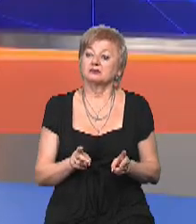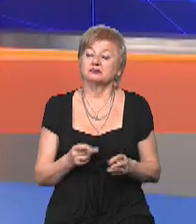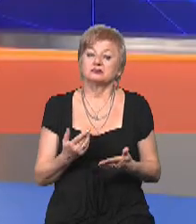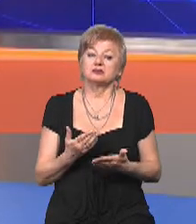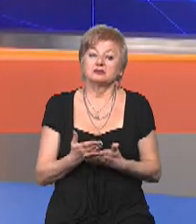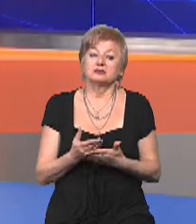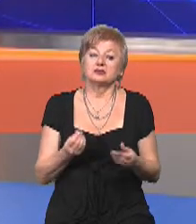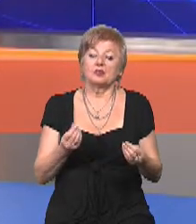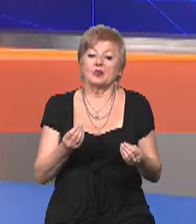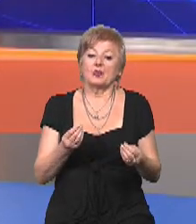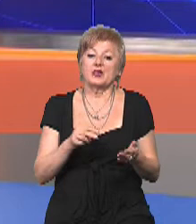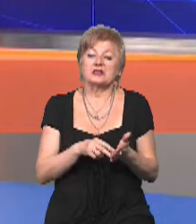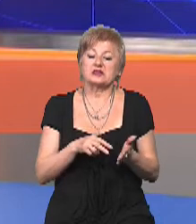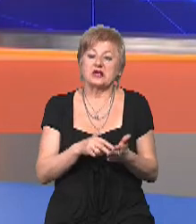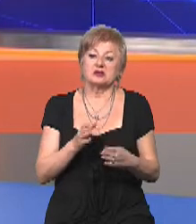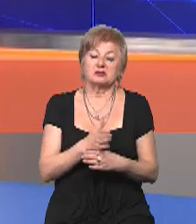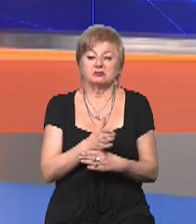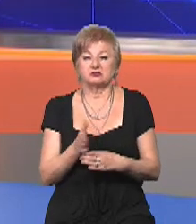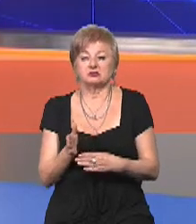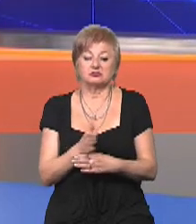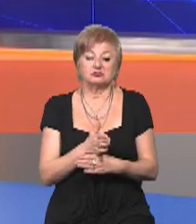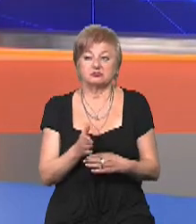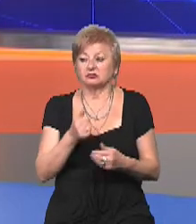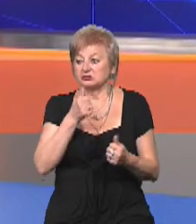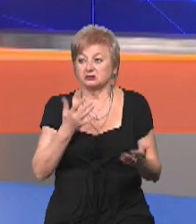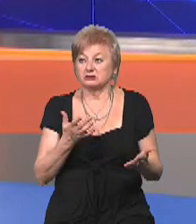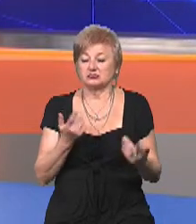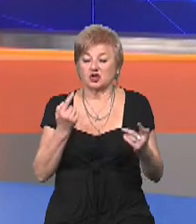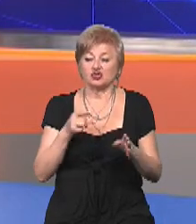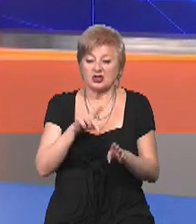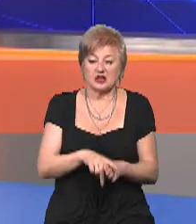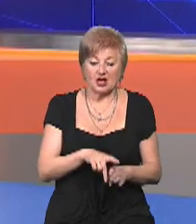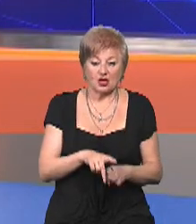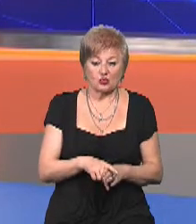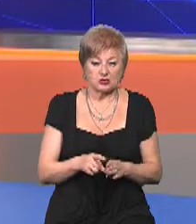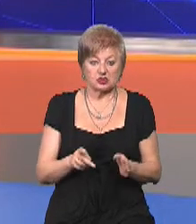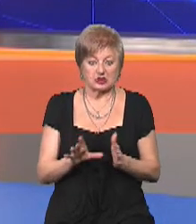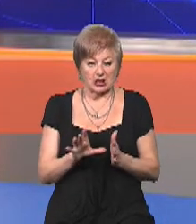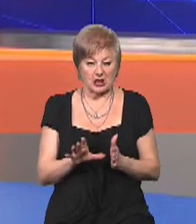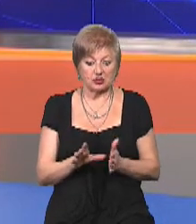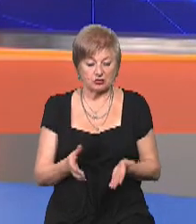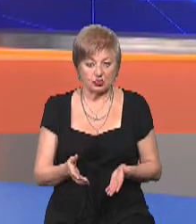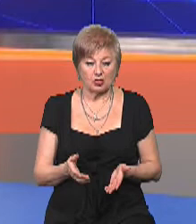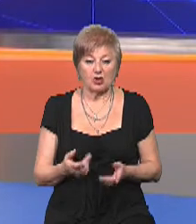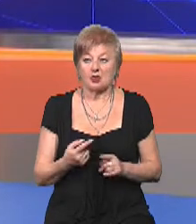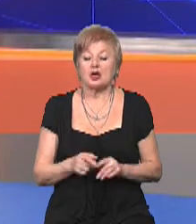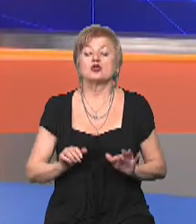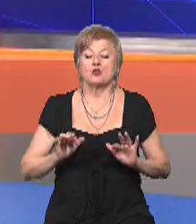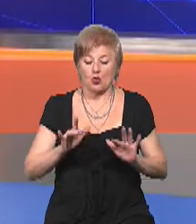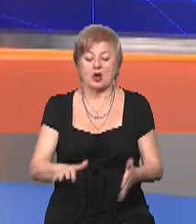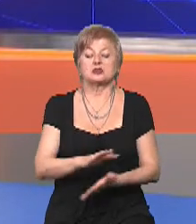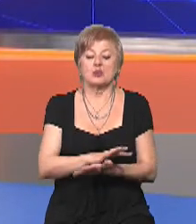граничные цены, тарифы на электроэнергию, то есть период пиковых нагрузок на электроэнергию. Поэтому акция протеста